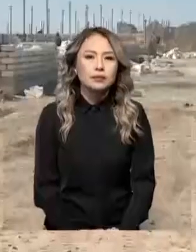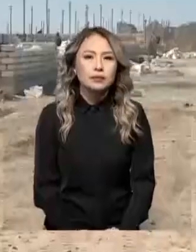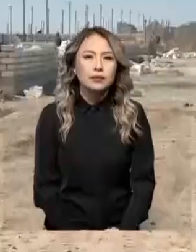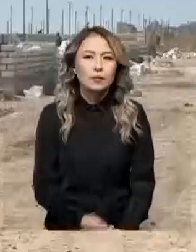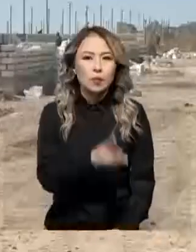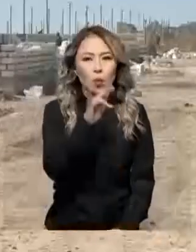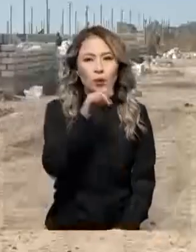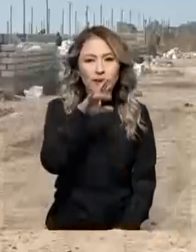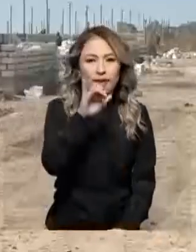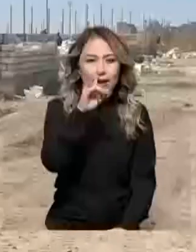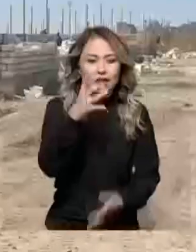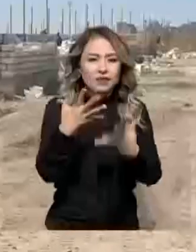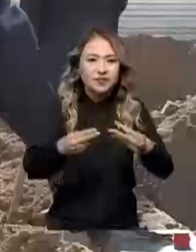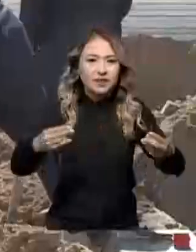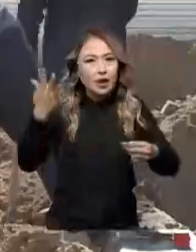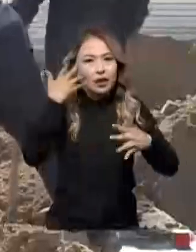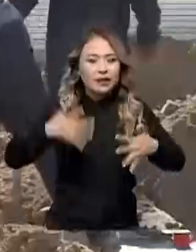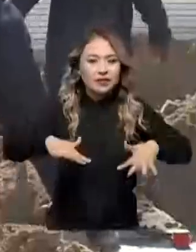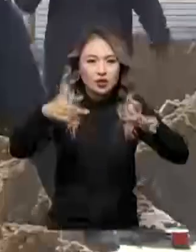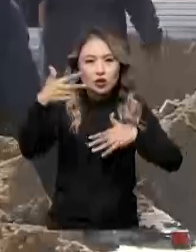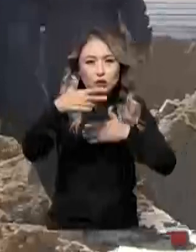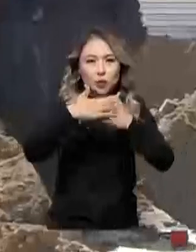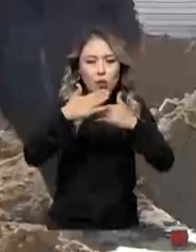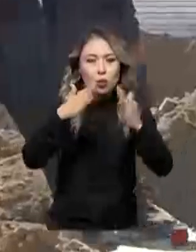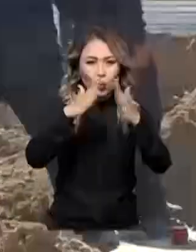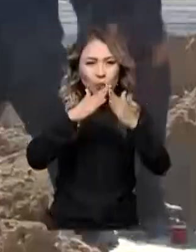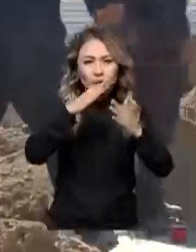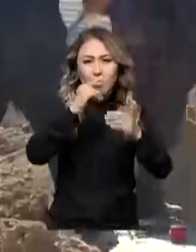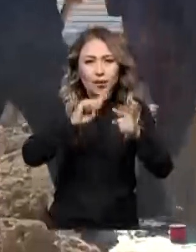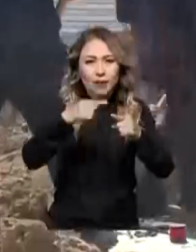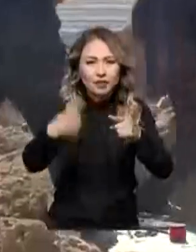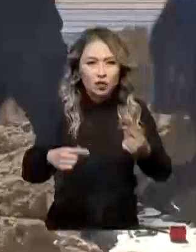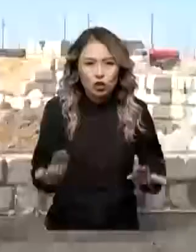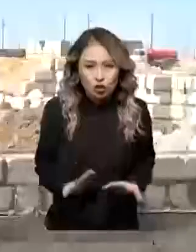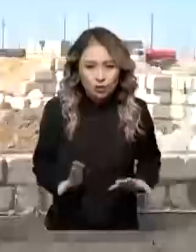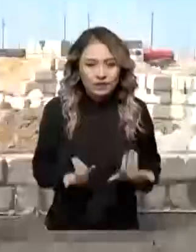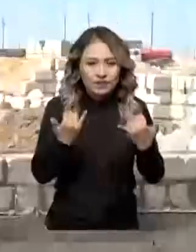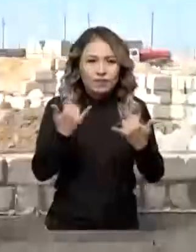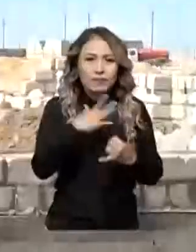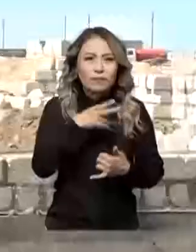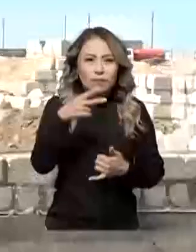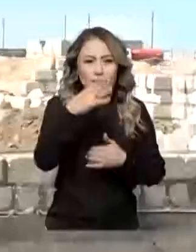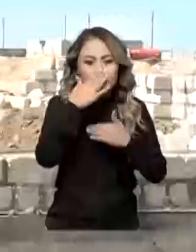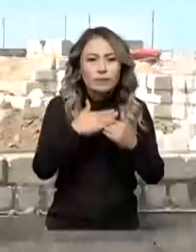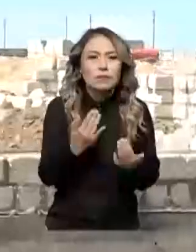Құлсары қаласы бойынша көктемгі тасқын кезінде 3000-ға тарта үй жарамсыз болып қалған еді. Бүгінде 2,5 астам тұрғынға қаражат беріліп, баспаналарын жөндеуге